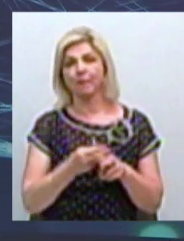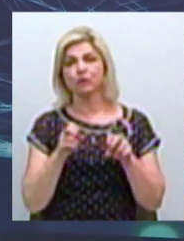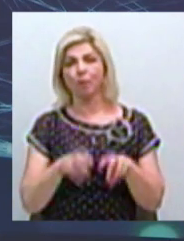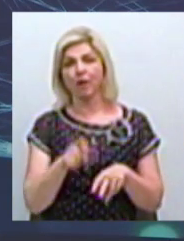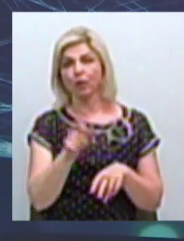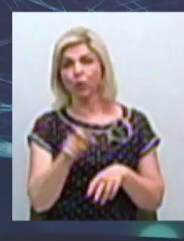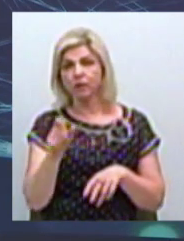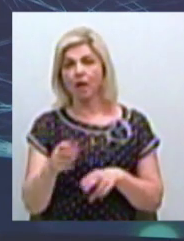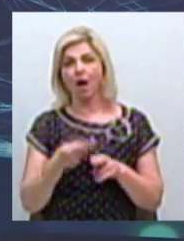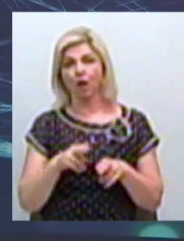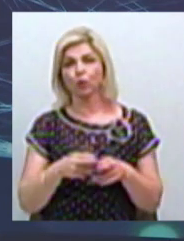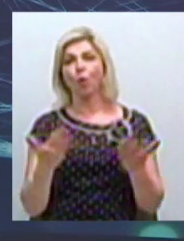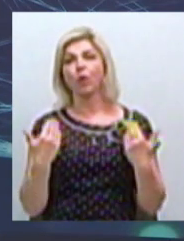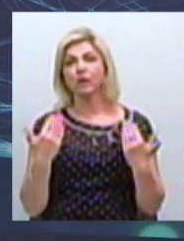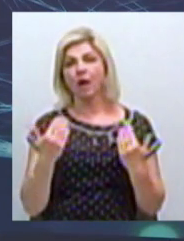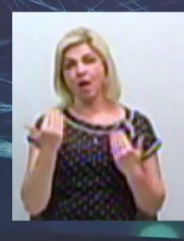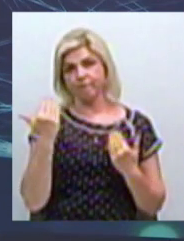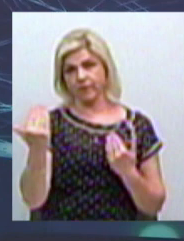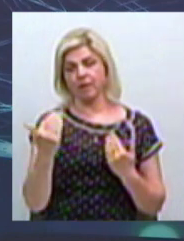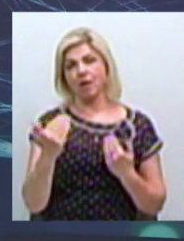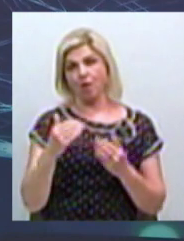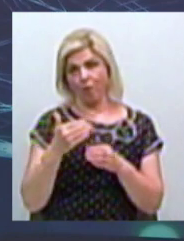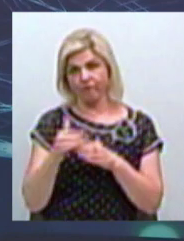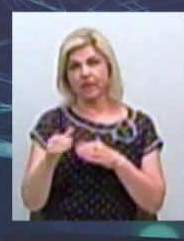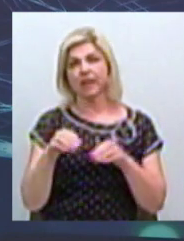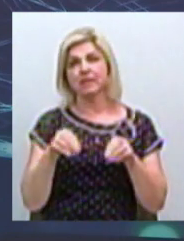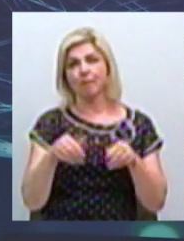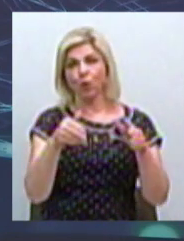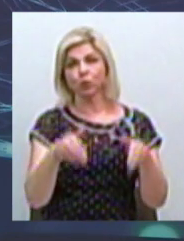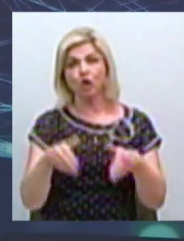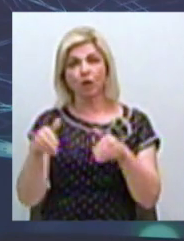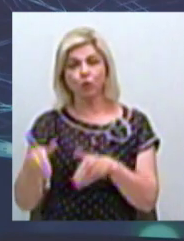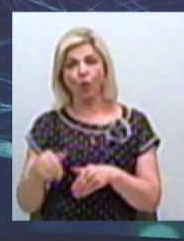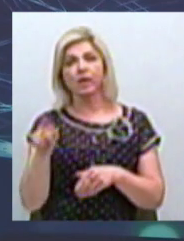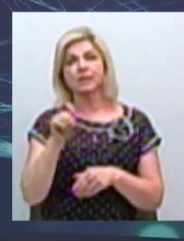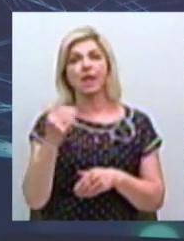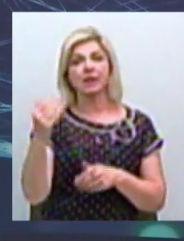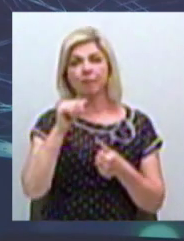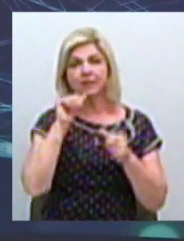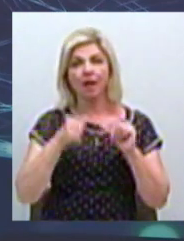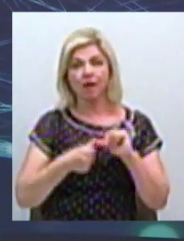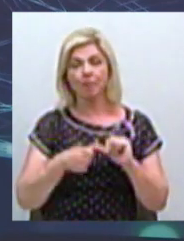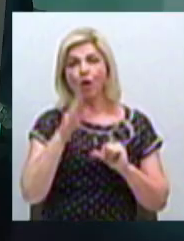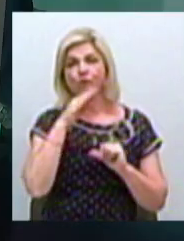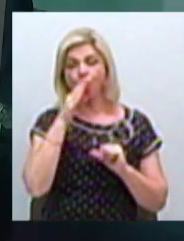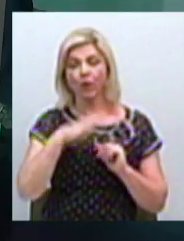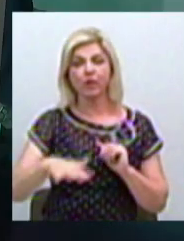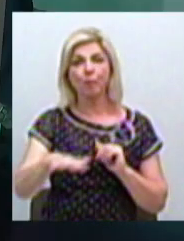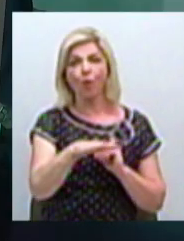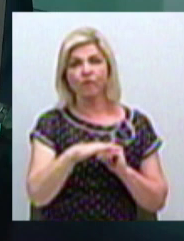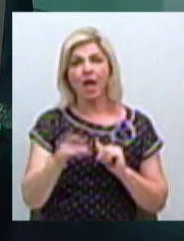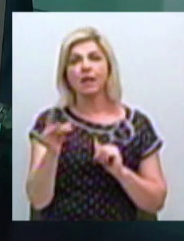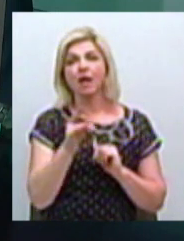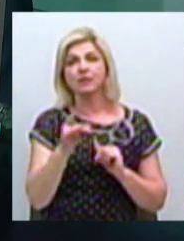которое отдыхает в пределах их отведенных земельных участков. То есть за ними закрепляется водная поверхность в размере